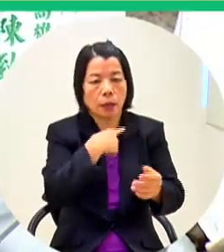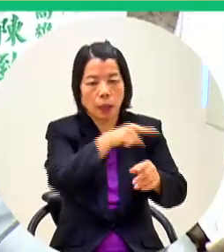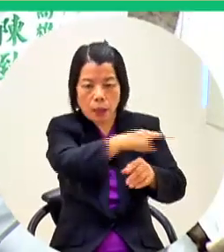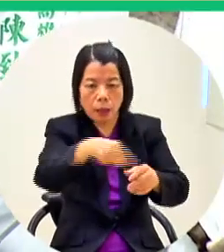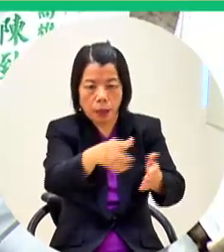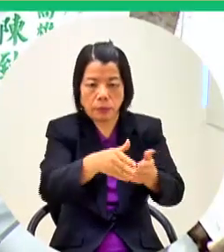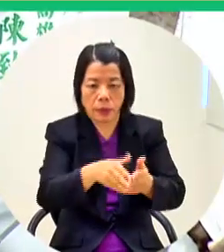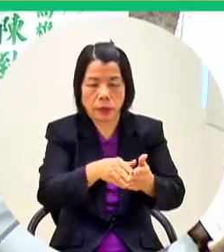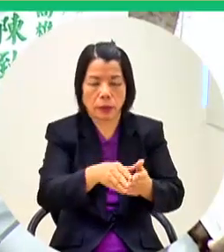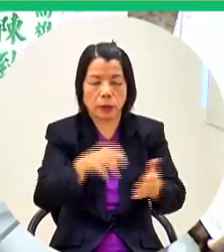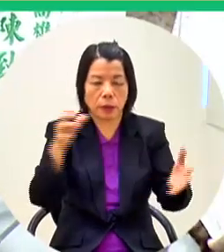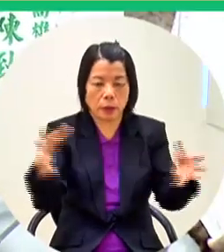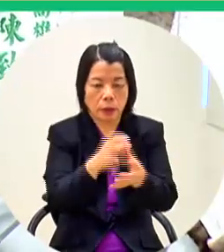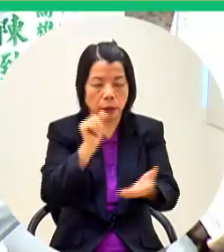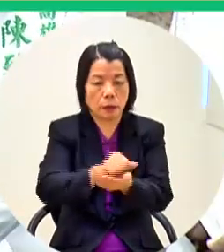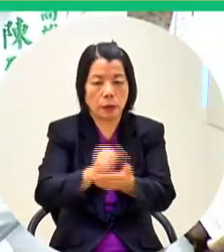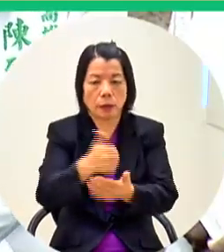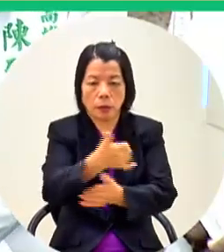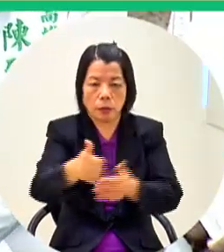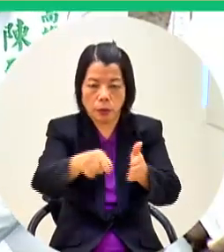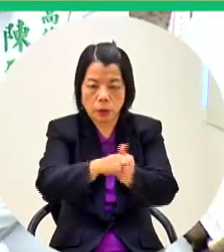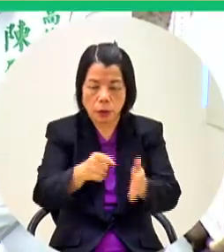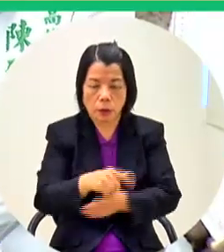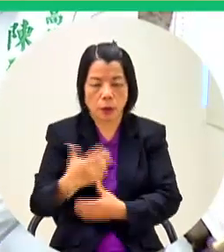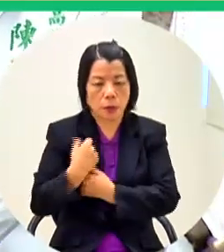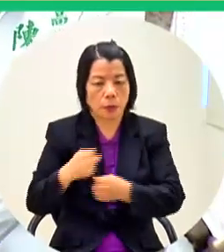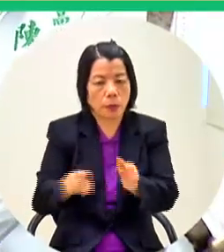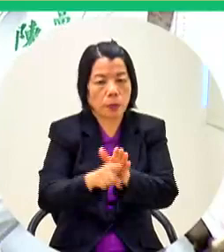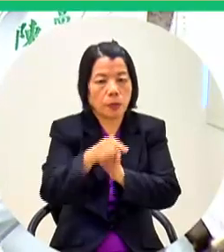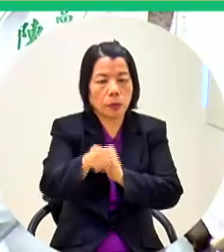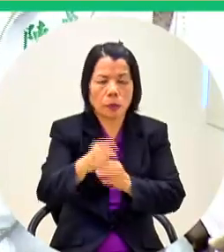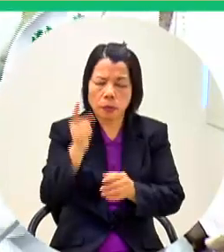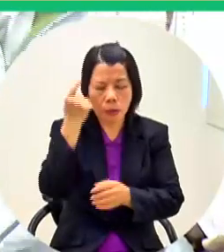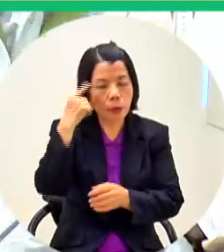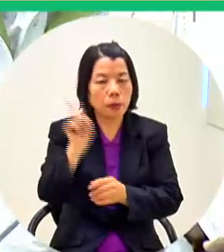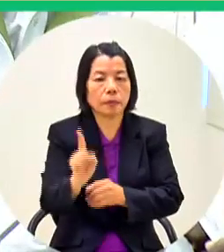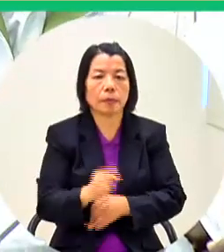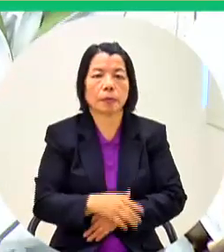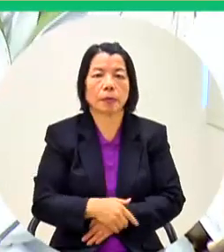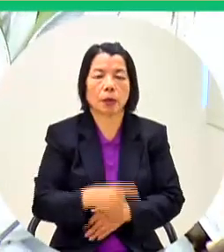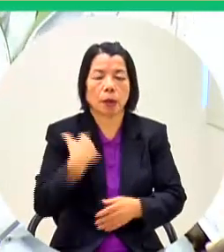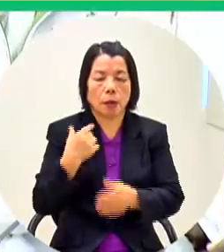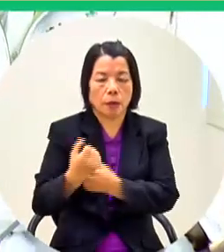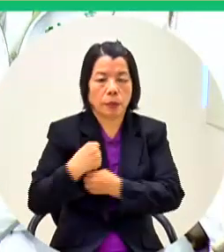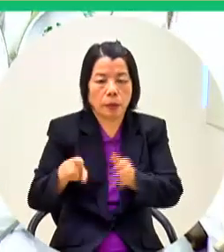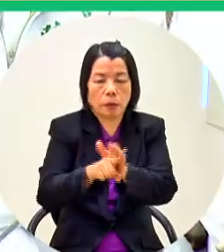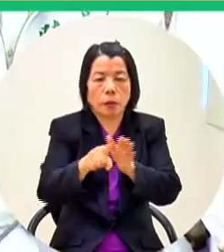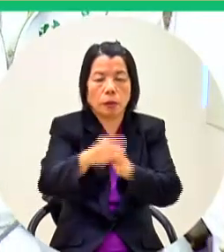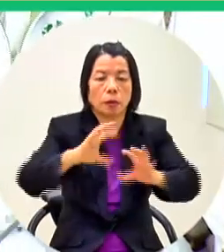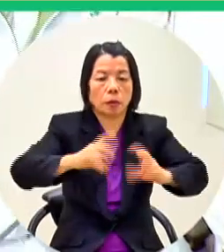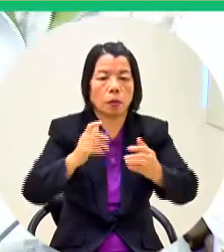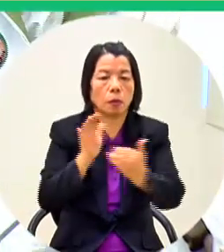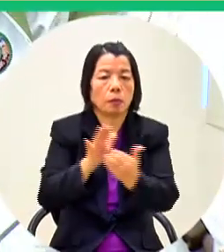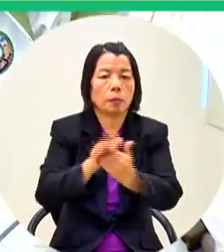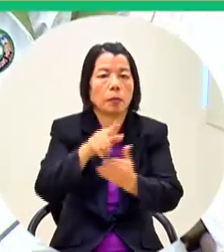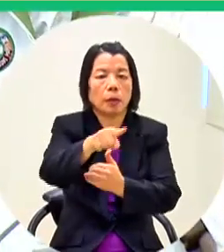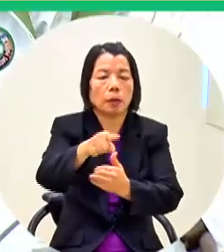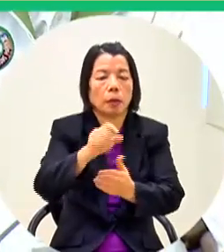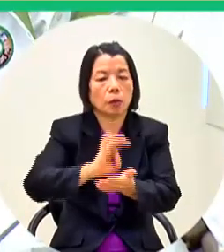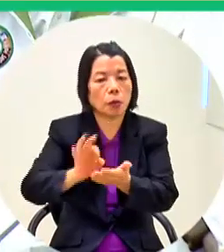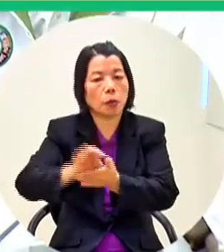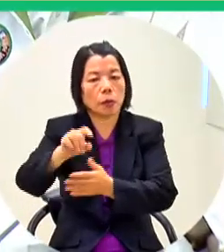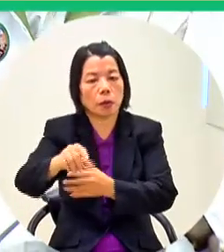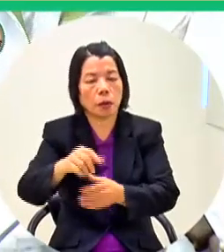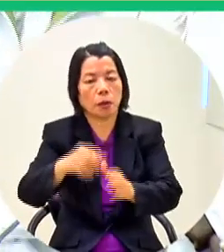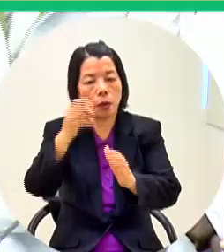开了记者会，纵使叫兵推。我告诉你什么叫兵推，兵推来自于国防专业用词。你的